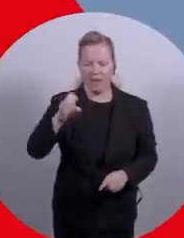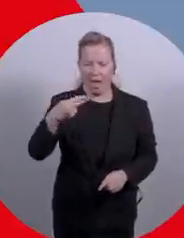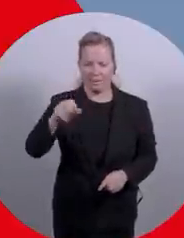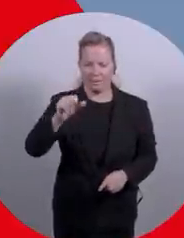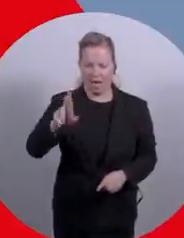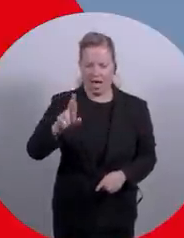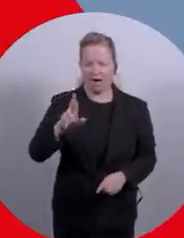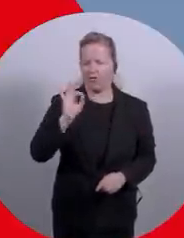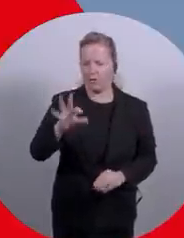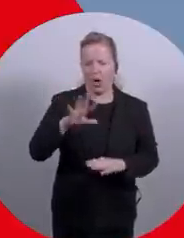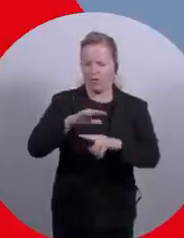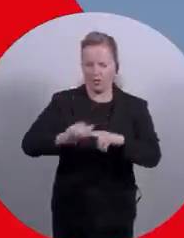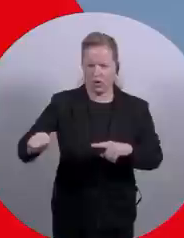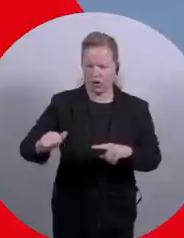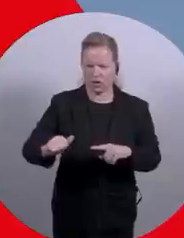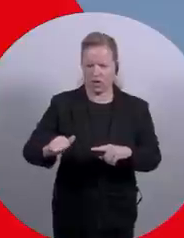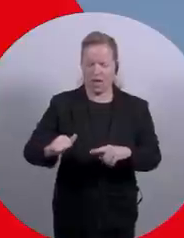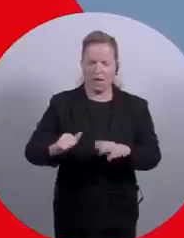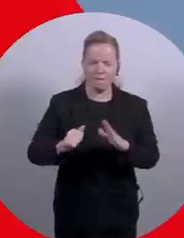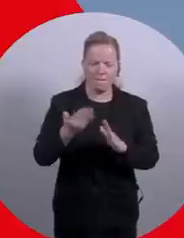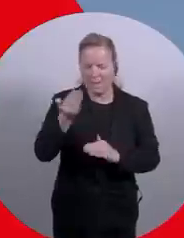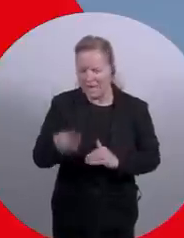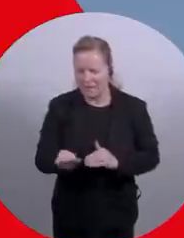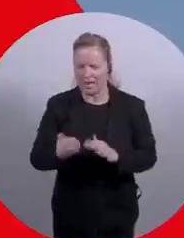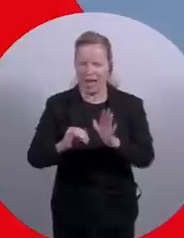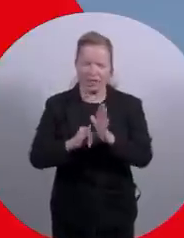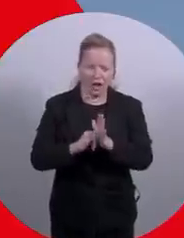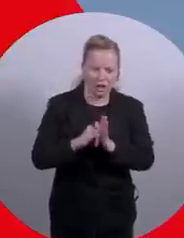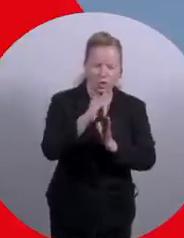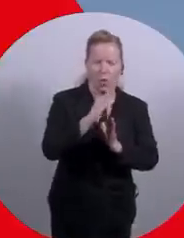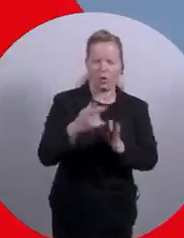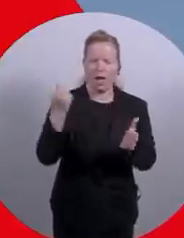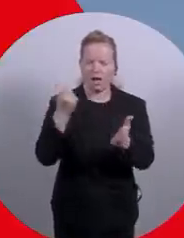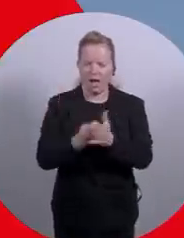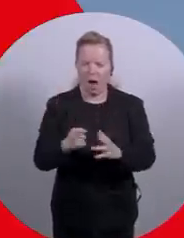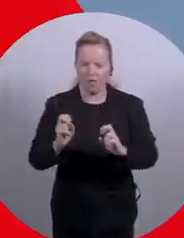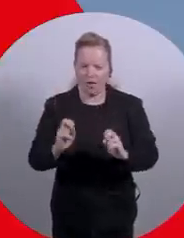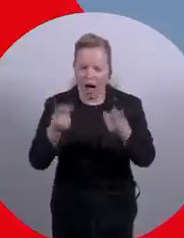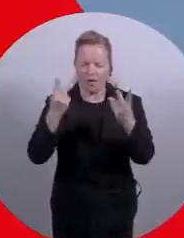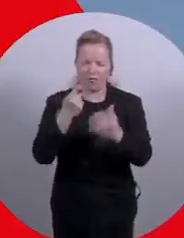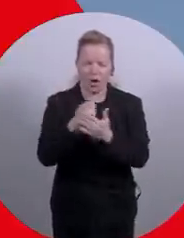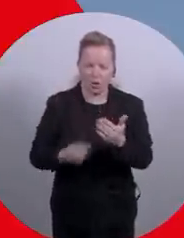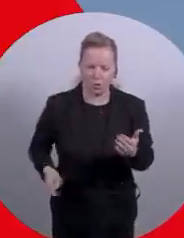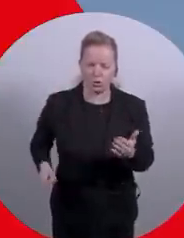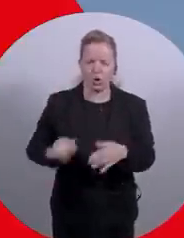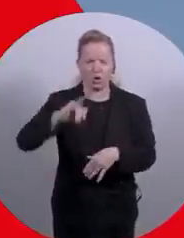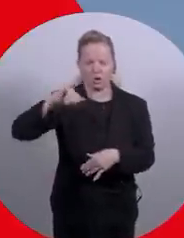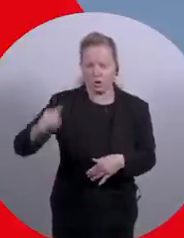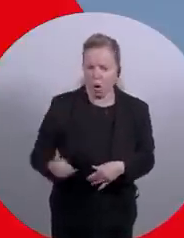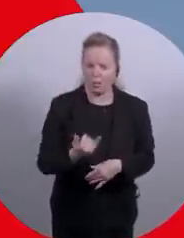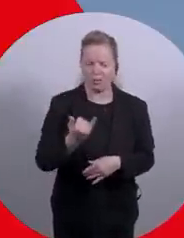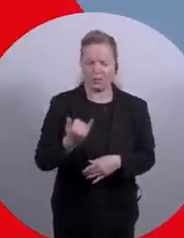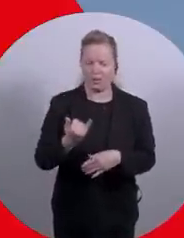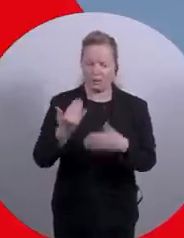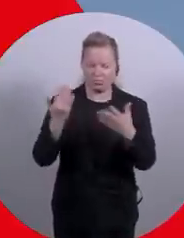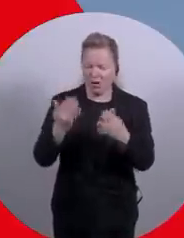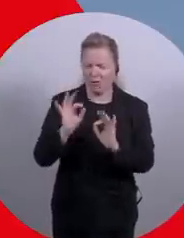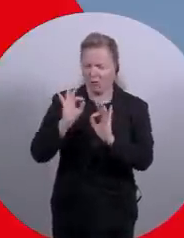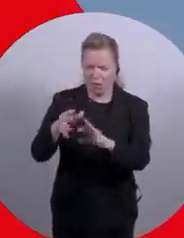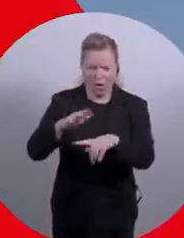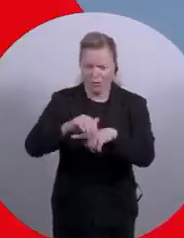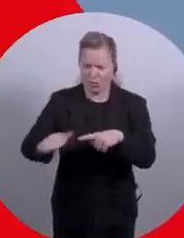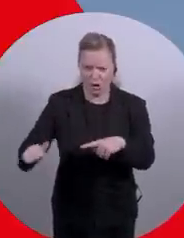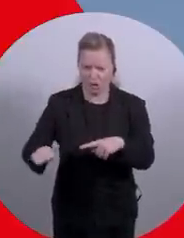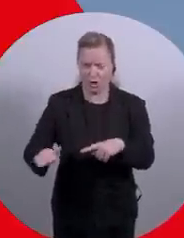völlig wurscht ist wie die Mieten sein wie die Inflation wieder Kaufkraftverlust ist wie die Jobs sind sowas ist unfassbar und